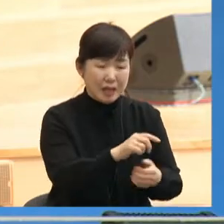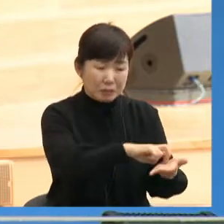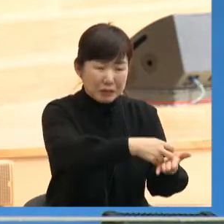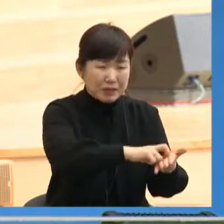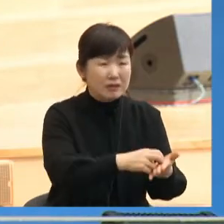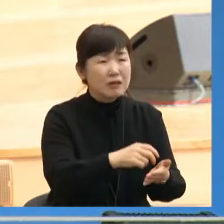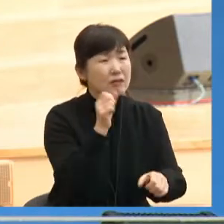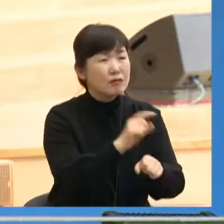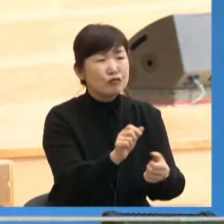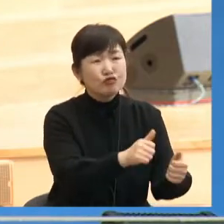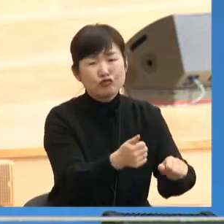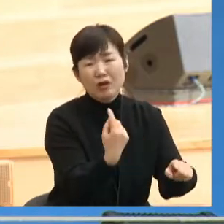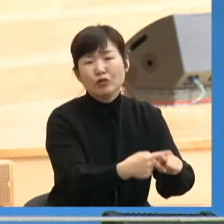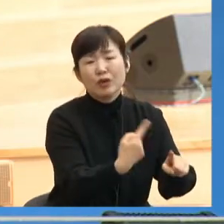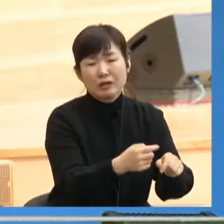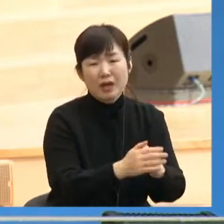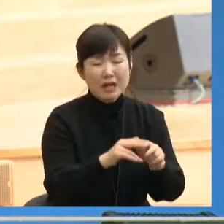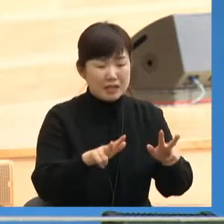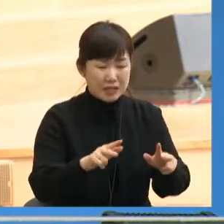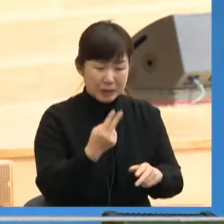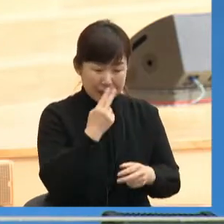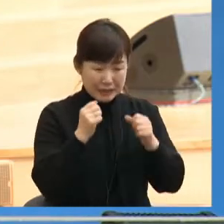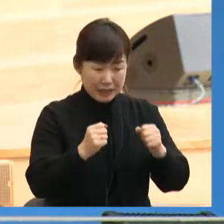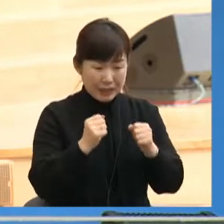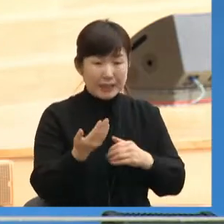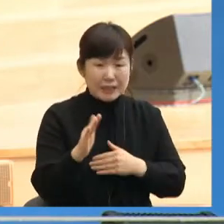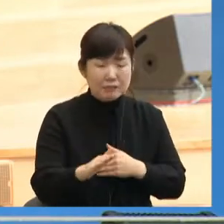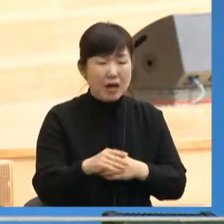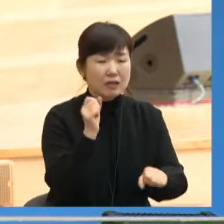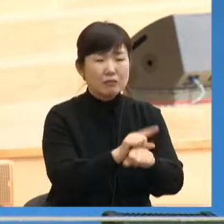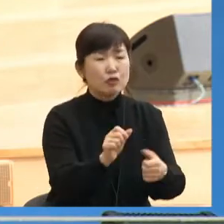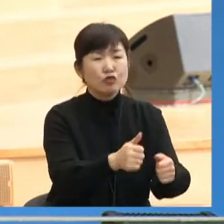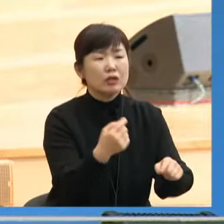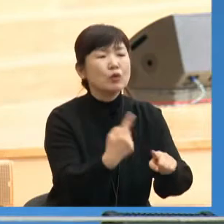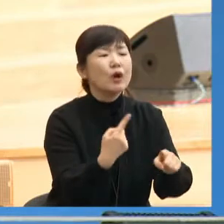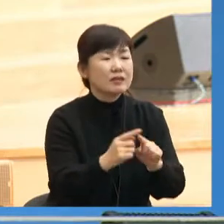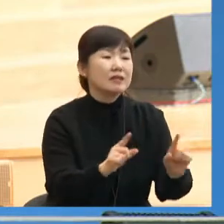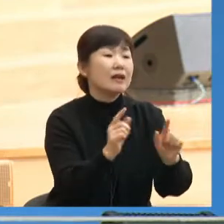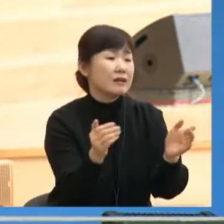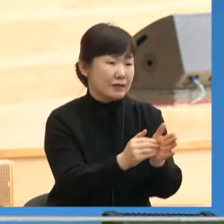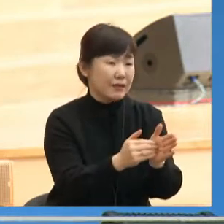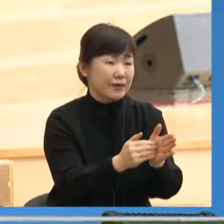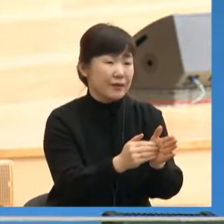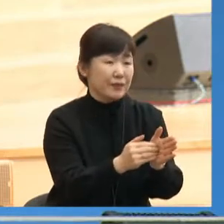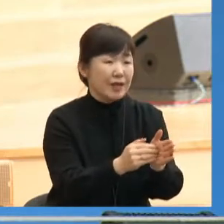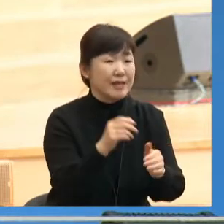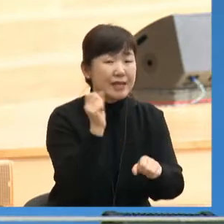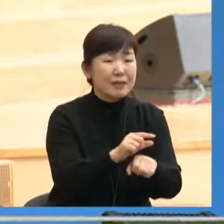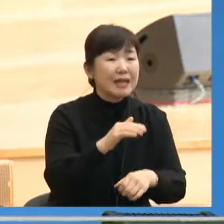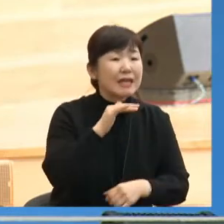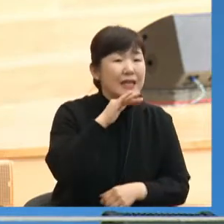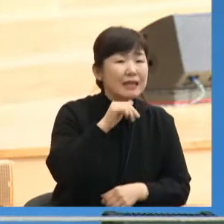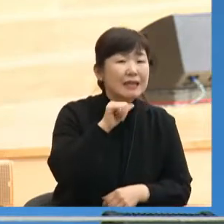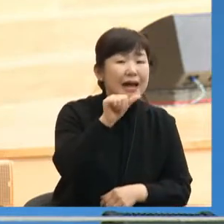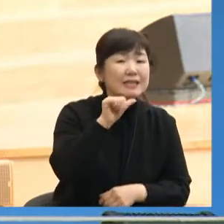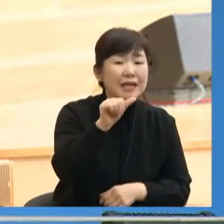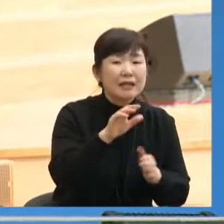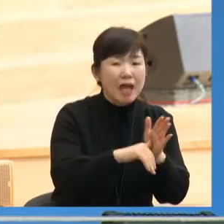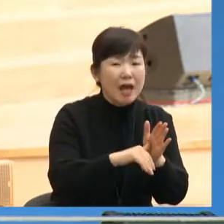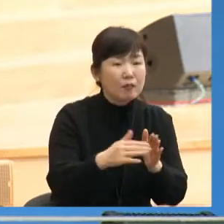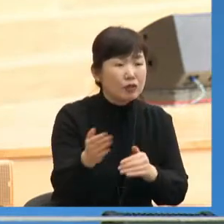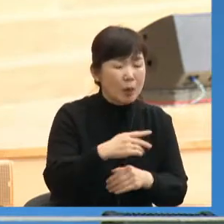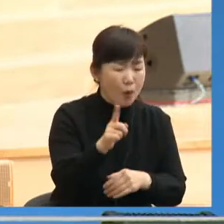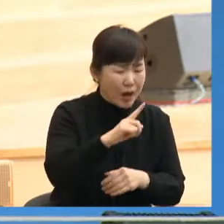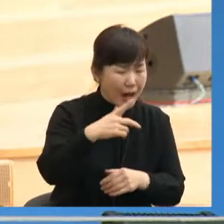인생이었어요. 지금까지 살아있어도 죽은 자처럼 살았단 말입니다. 여러분 이 말은 다섯 살 때부터 누군가 주입시키지